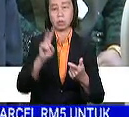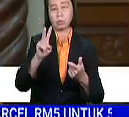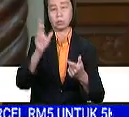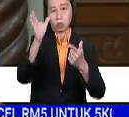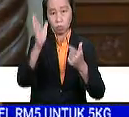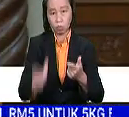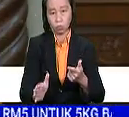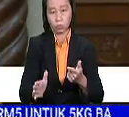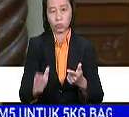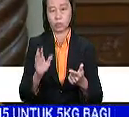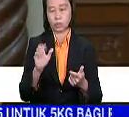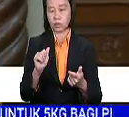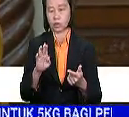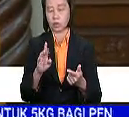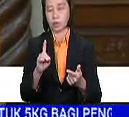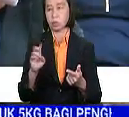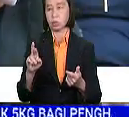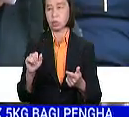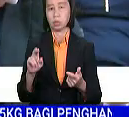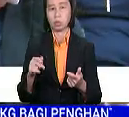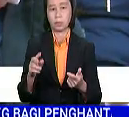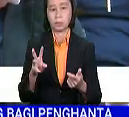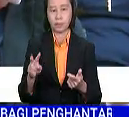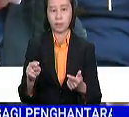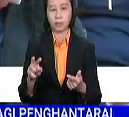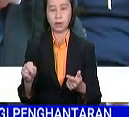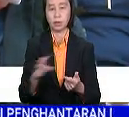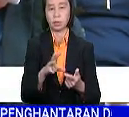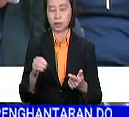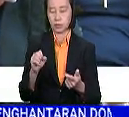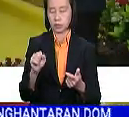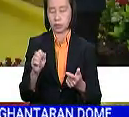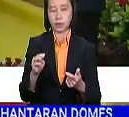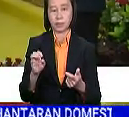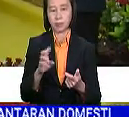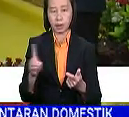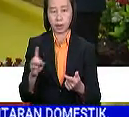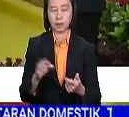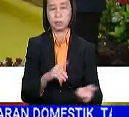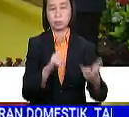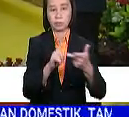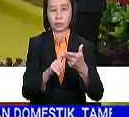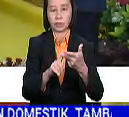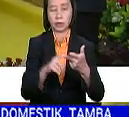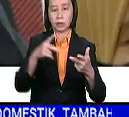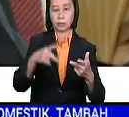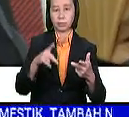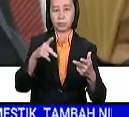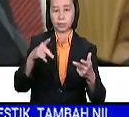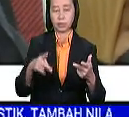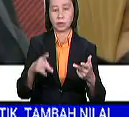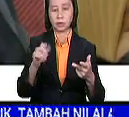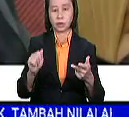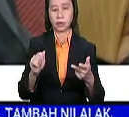penerima yaitu Abdurrahman Sabli logo Ellie Sanusi dan haji sama Junai sementara itu bagi Pindad tentang Biran awam